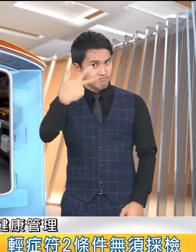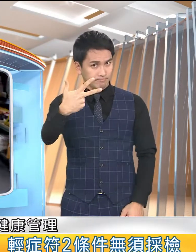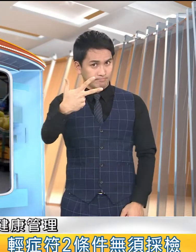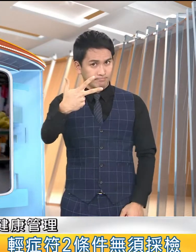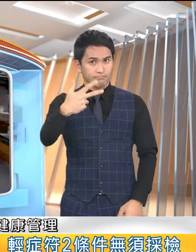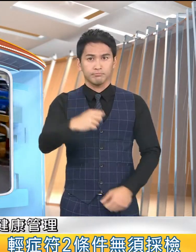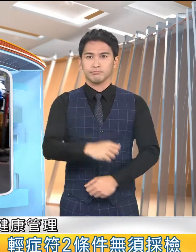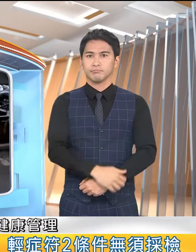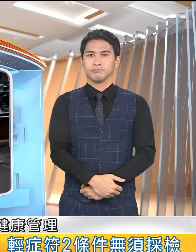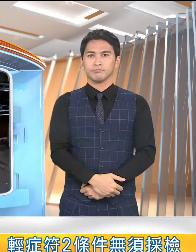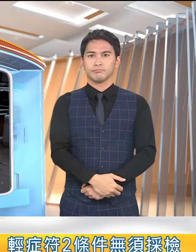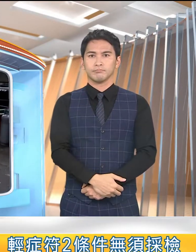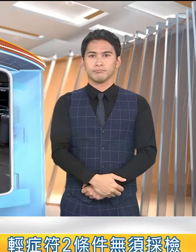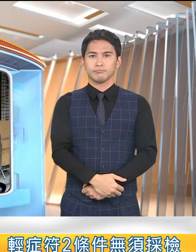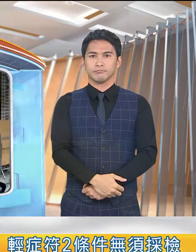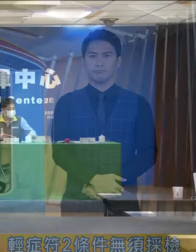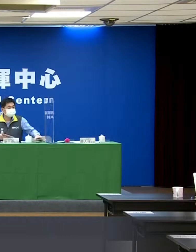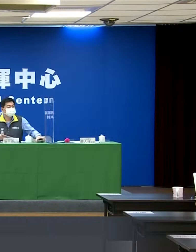康管理。